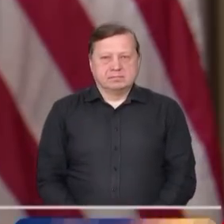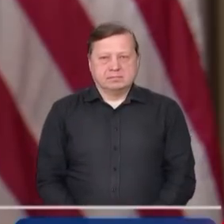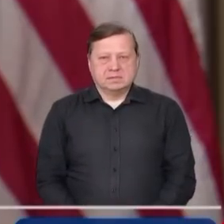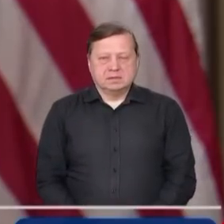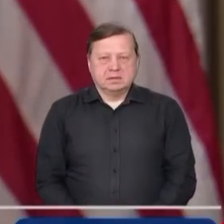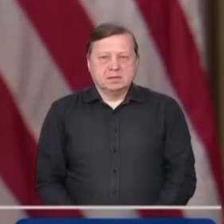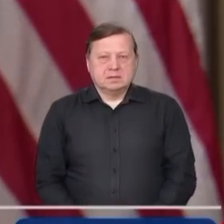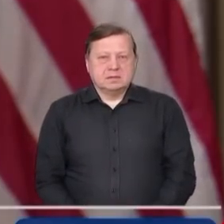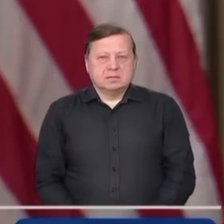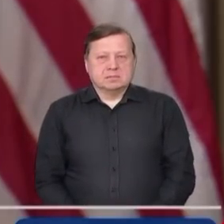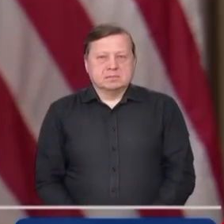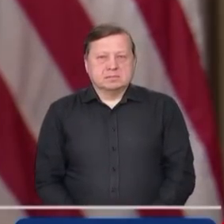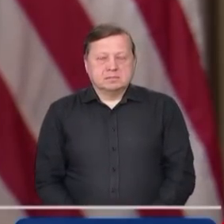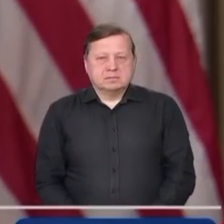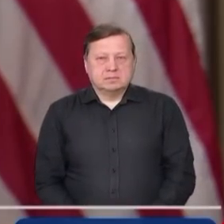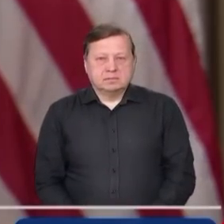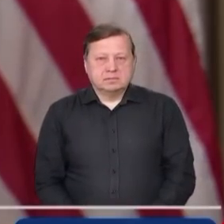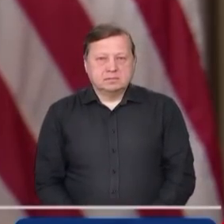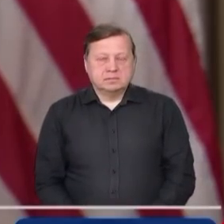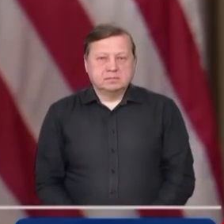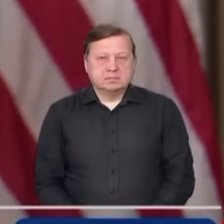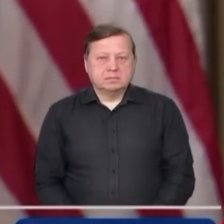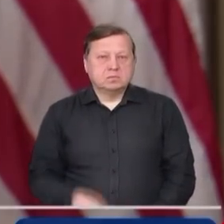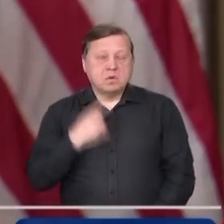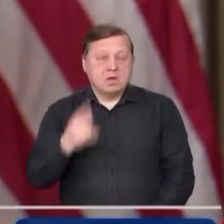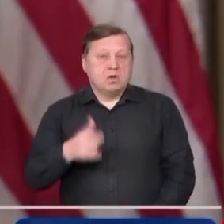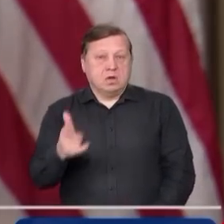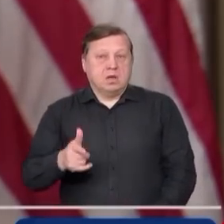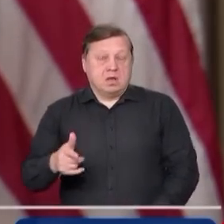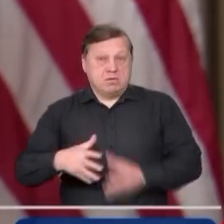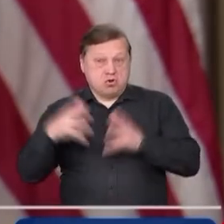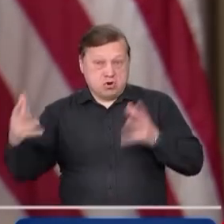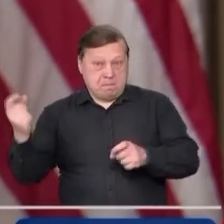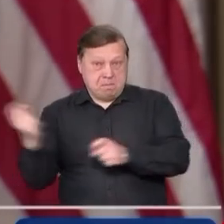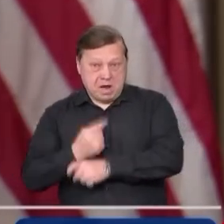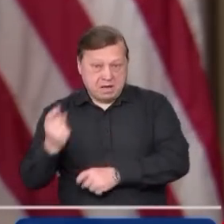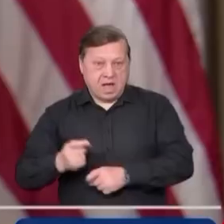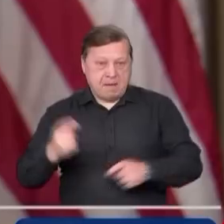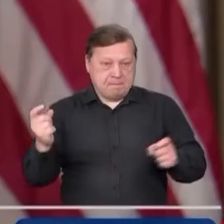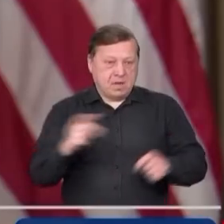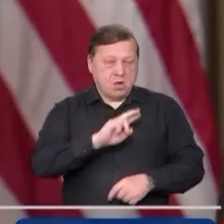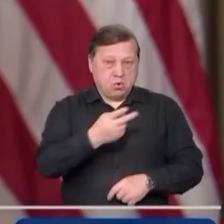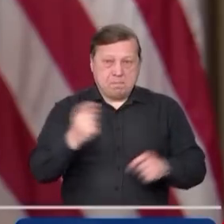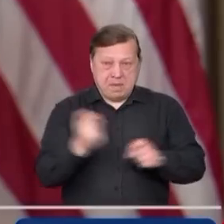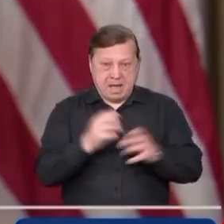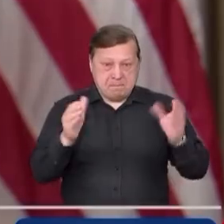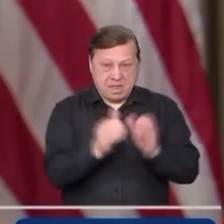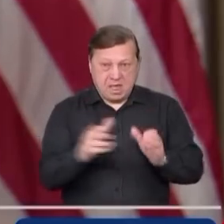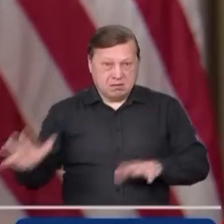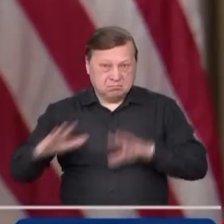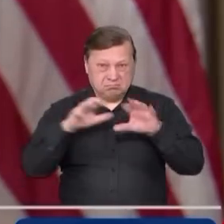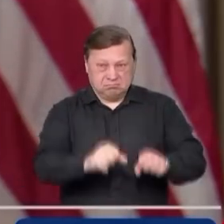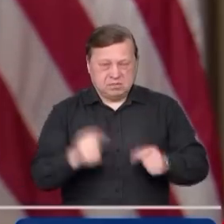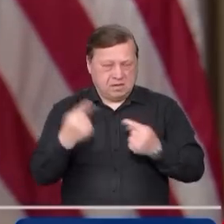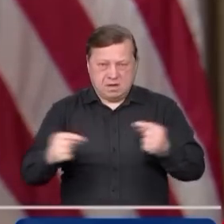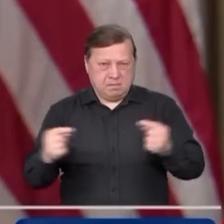Chodzi tutaj o to, że nie można dopuścić, żeby duże kraje naruszały granice krajów mniejszych. W końcu prezydent Putin